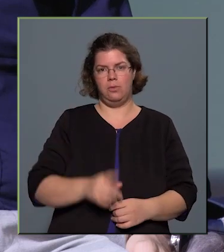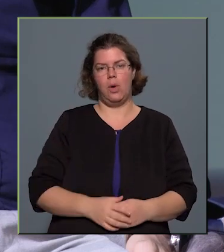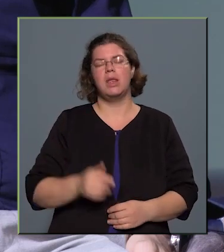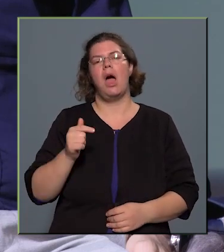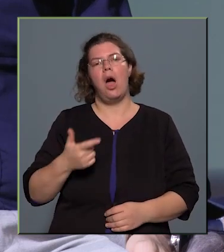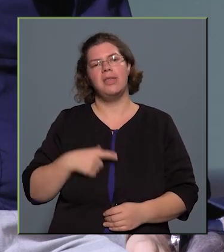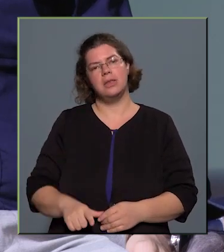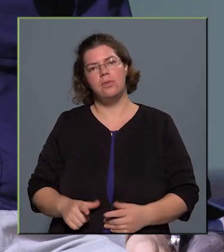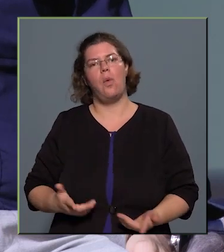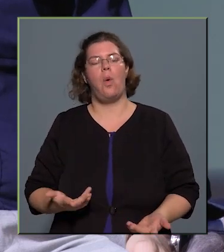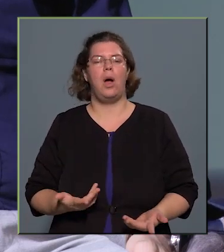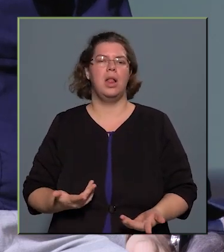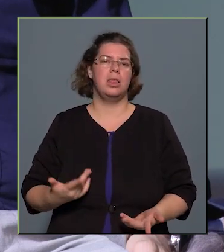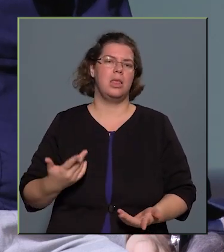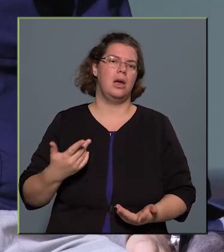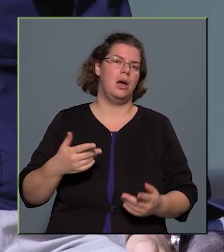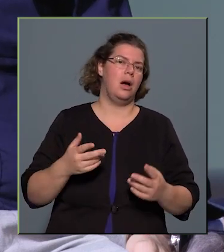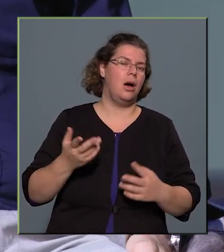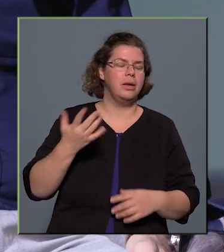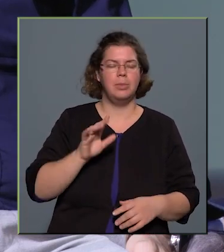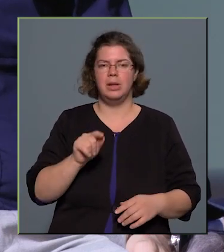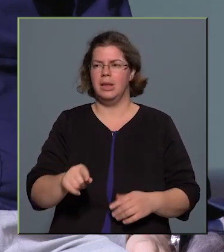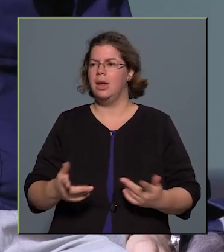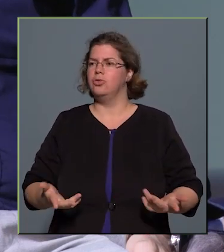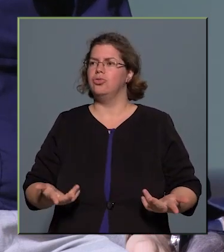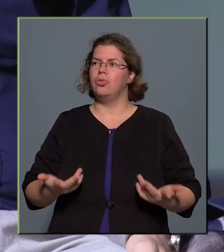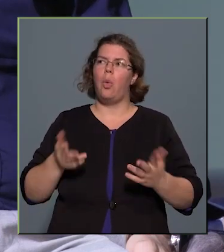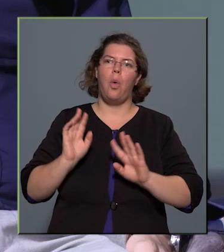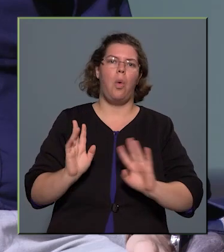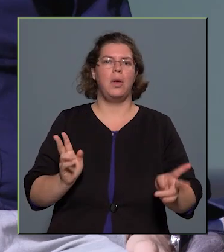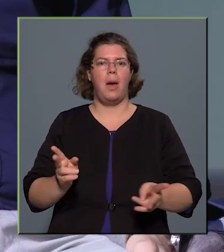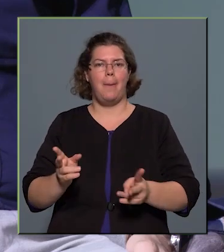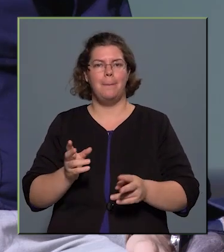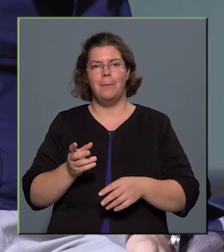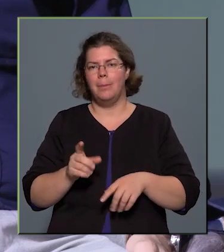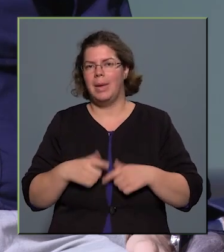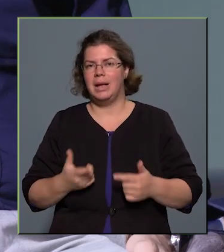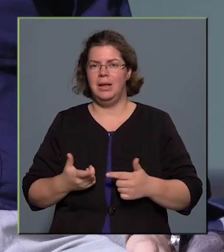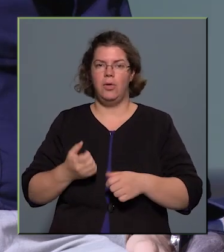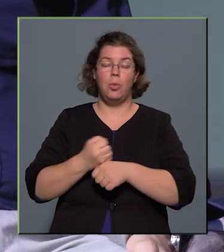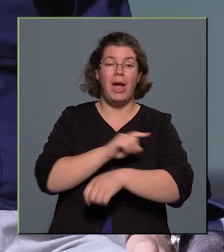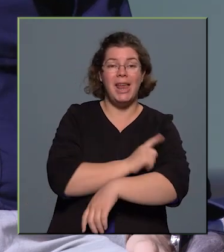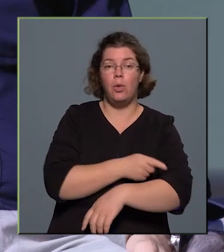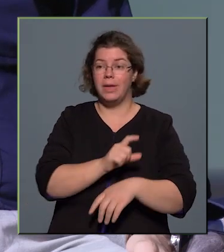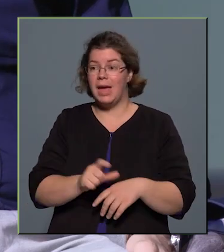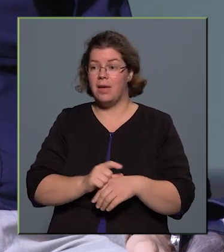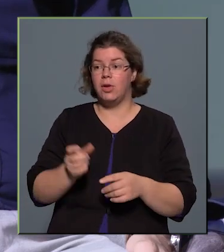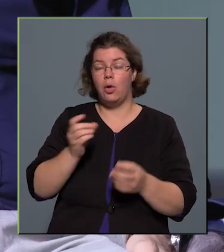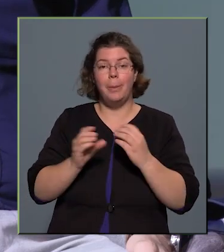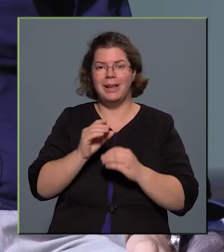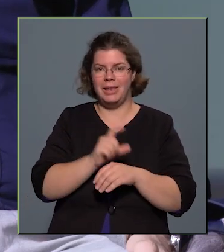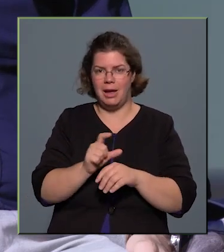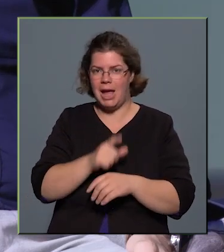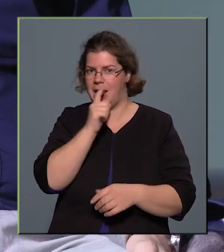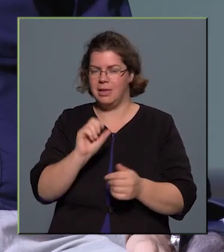volt a hipotézis, hogy valószínűleg tényleg ez a munkaerőhiány, meg a meglévő kompetenciák hiánya az első lesz. De ami ennél is